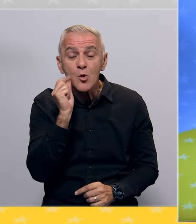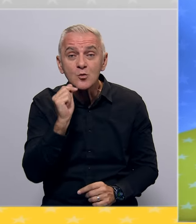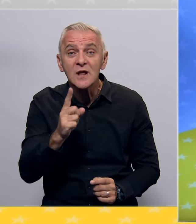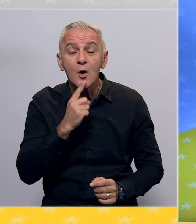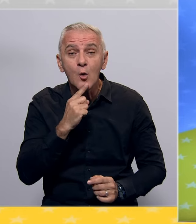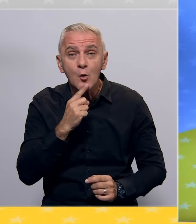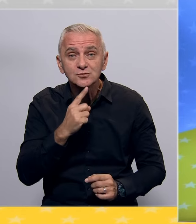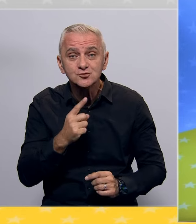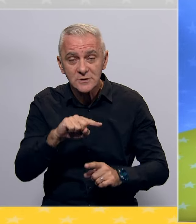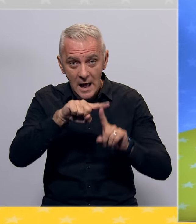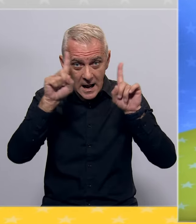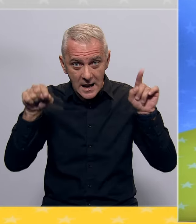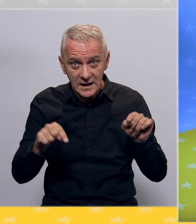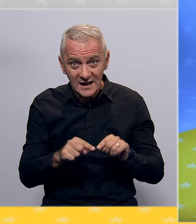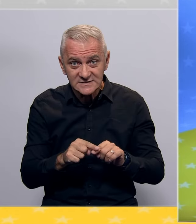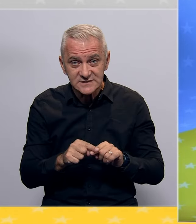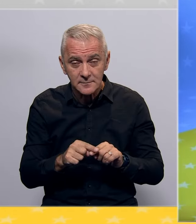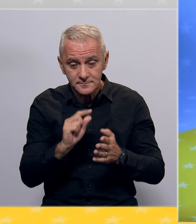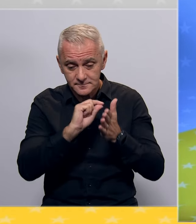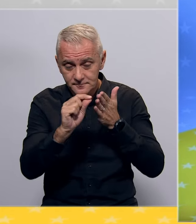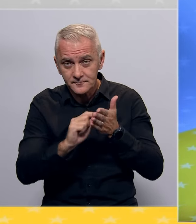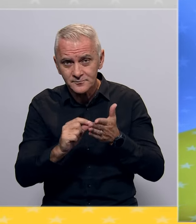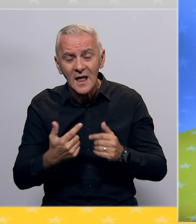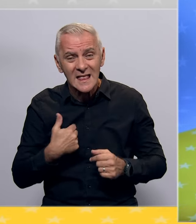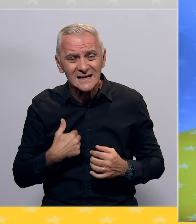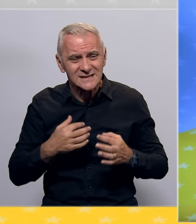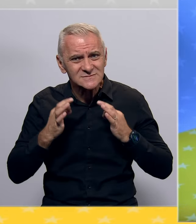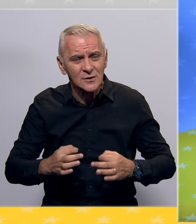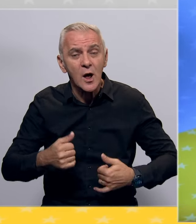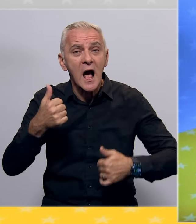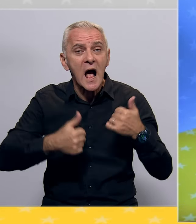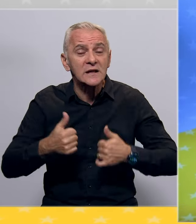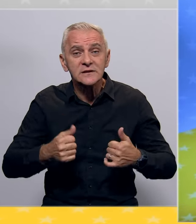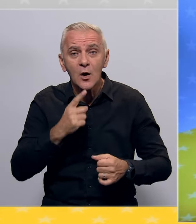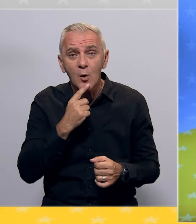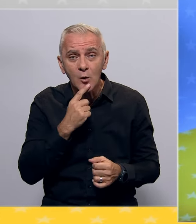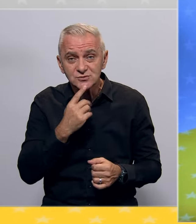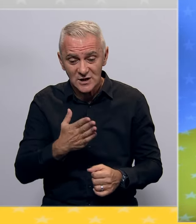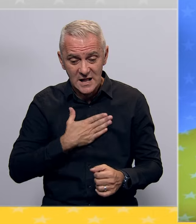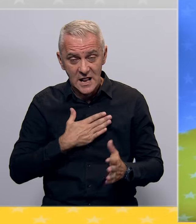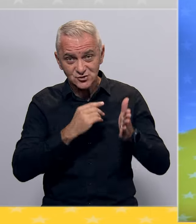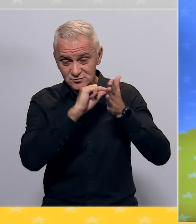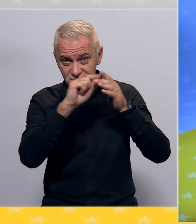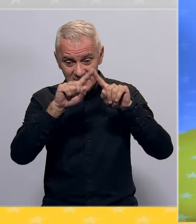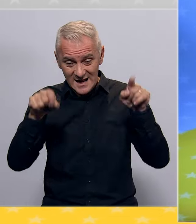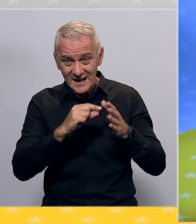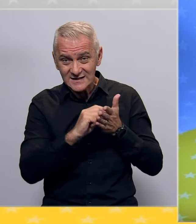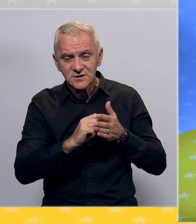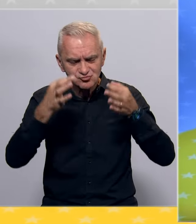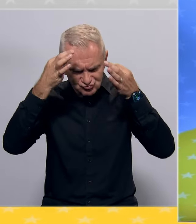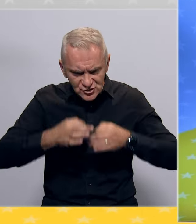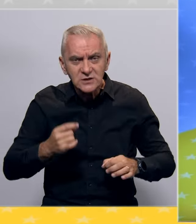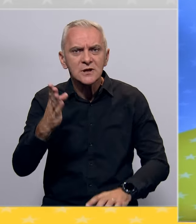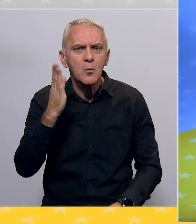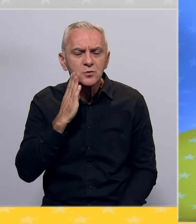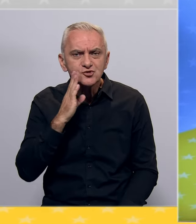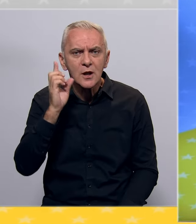se nalaze na listama. Ja sam siguran da kandidati koji se nalaze na našim listama su časni i pošteni